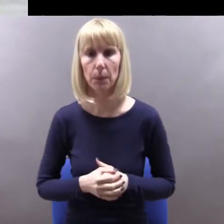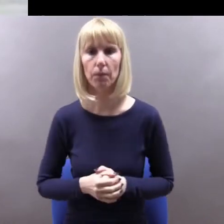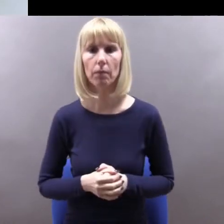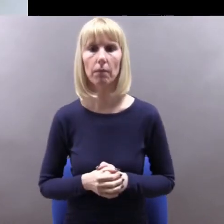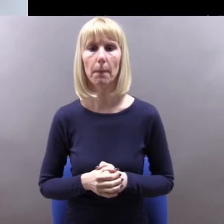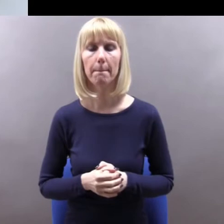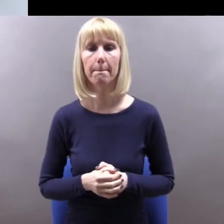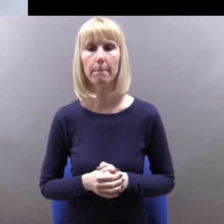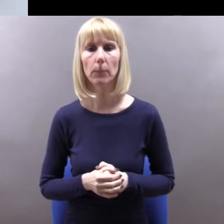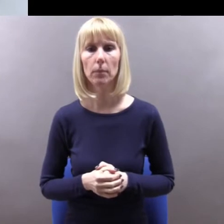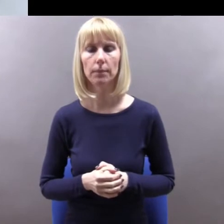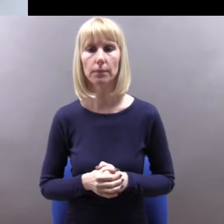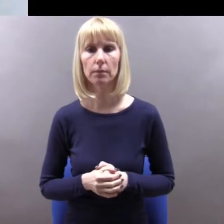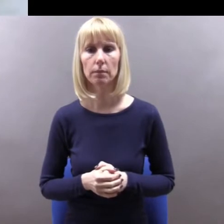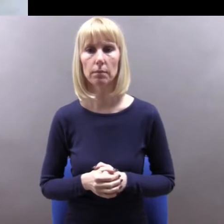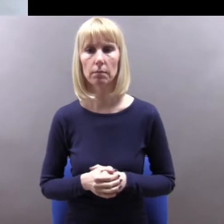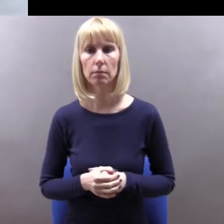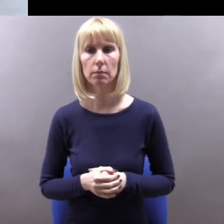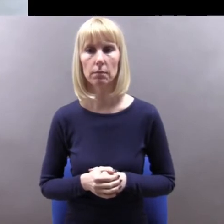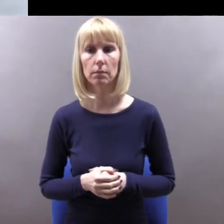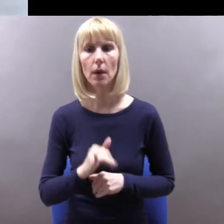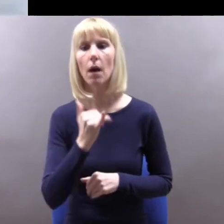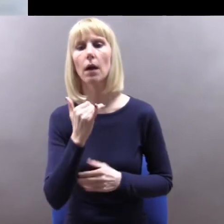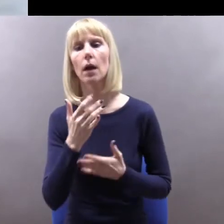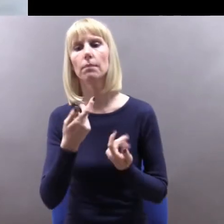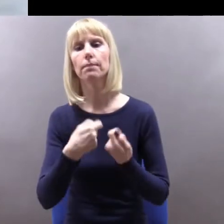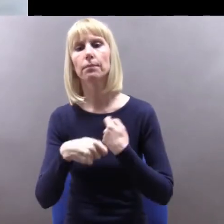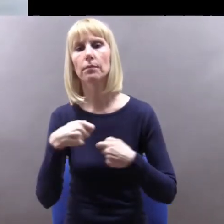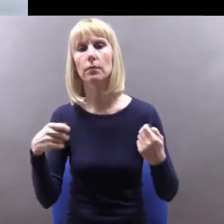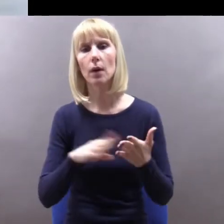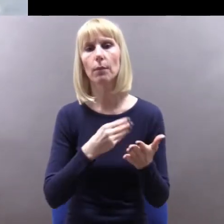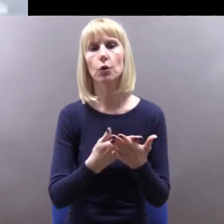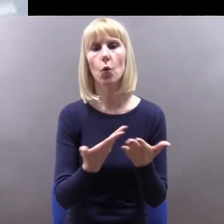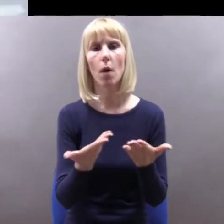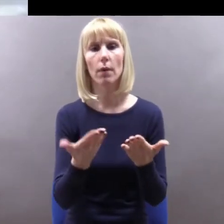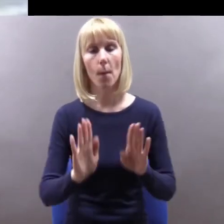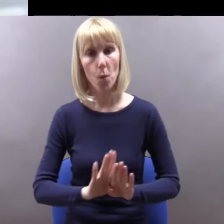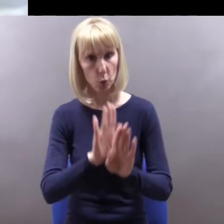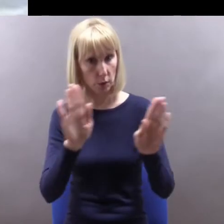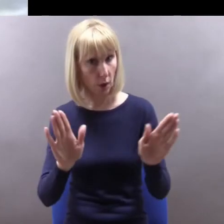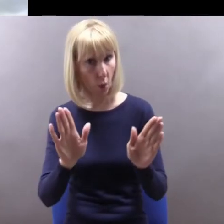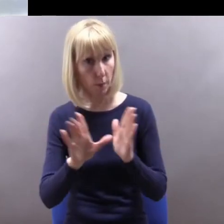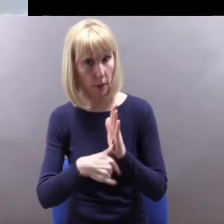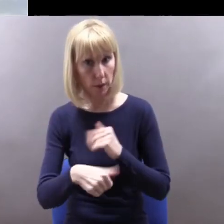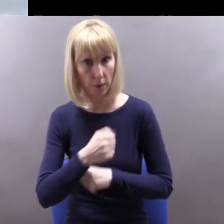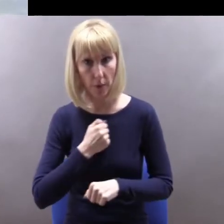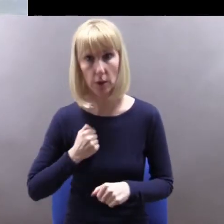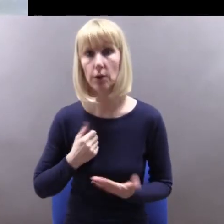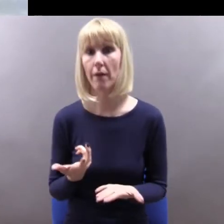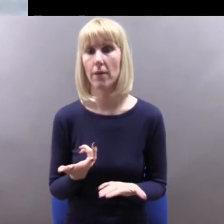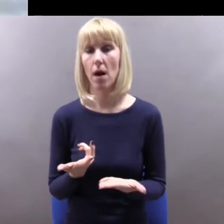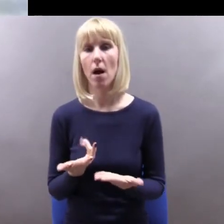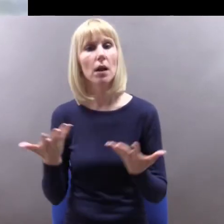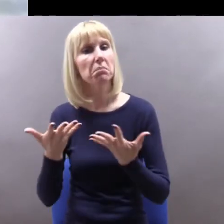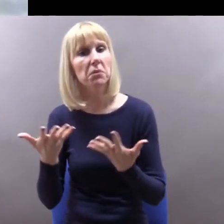działo. A jak oceniacie te rozwiązania, które między innymi ma Muzeum Miasta Warszawy, i gdzie byście